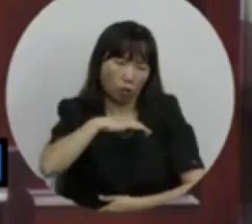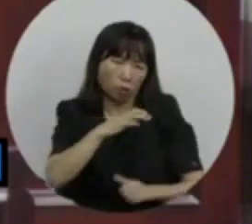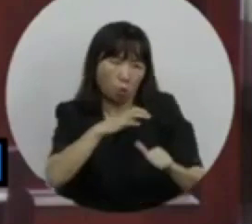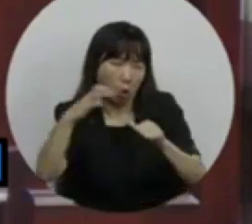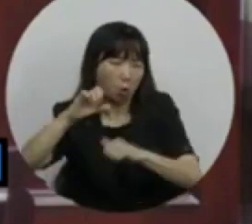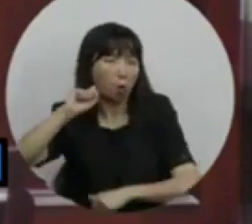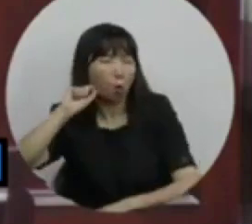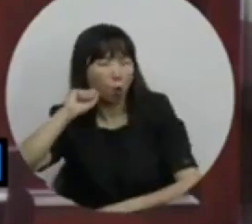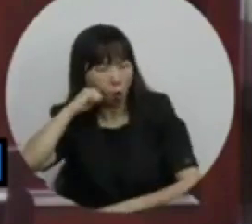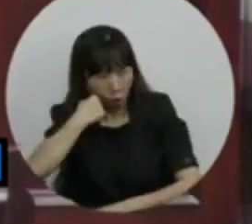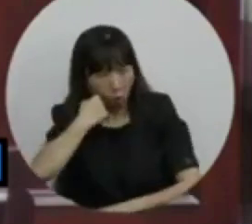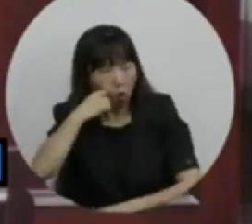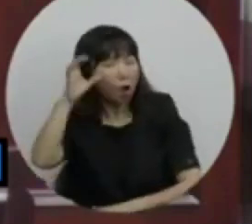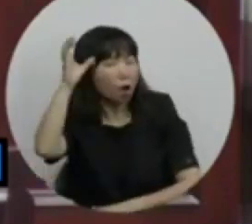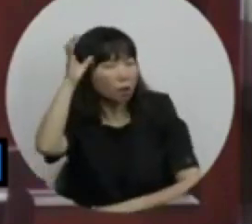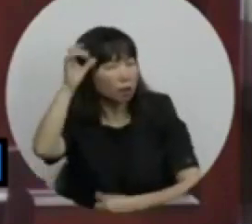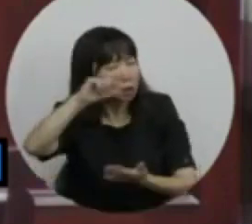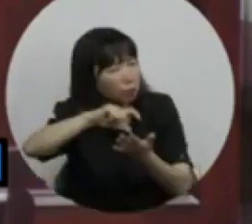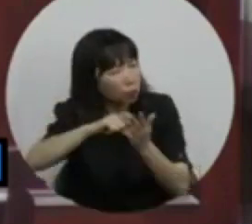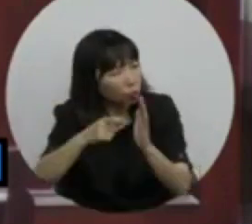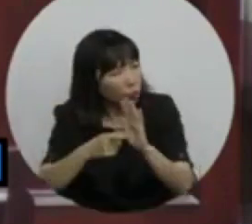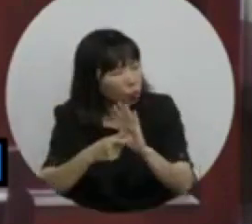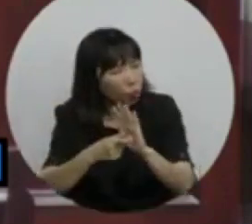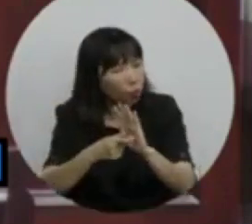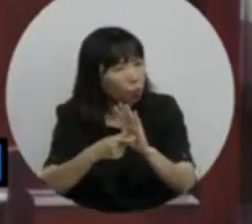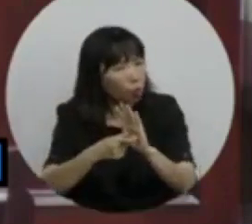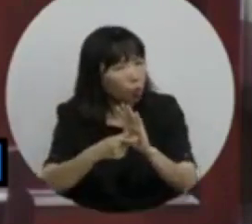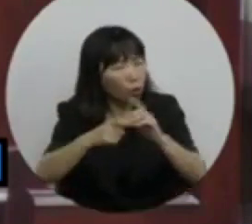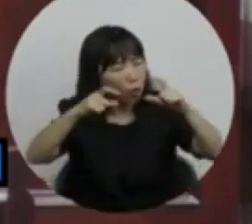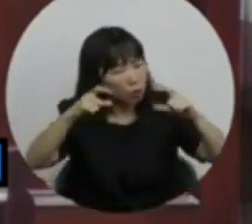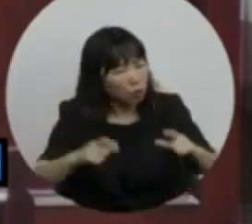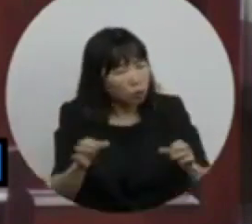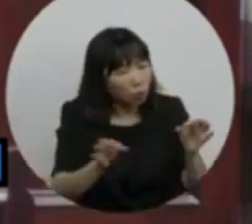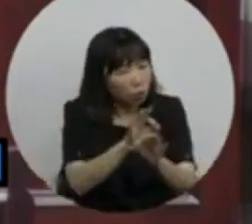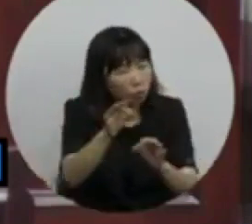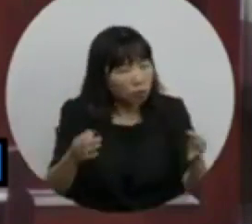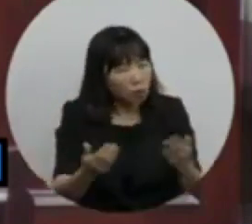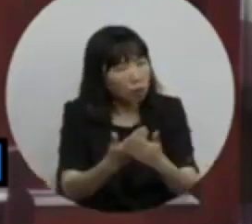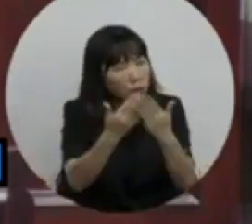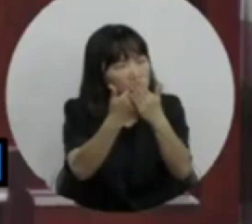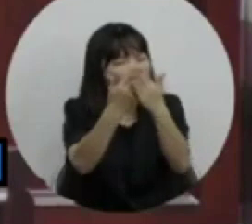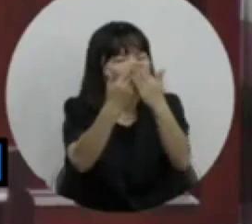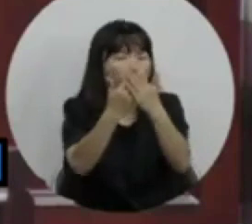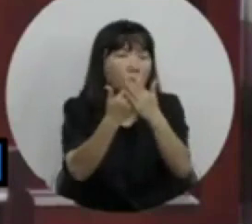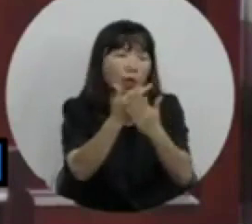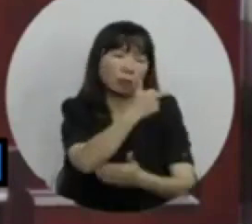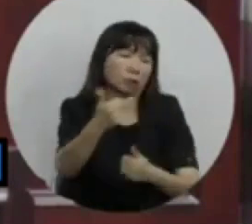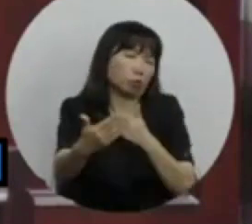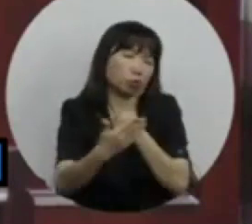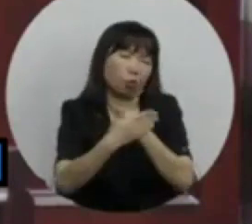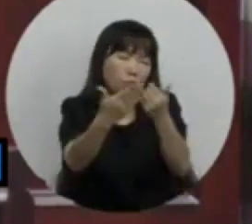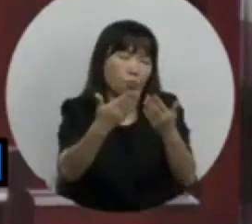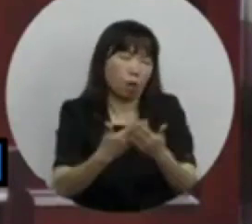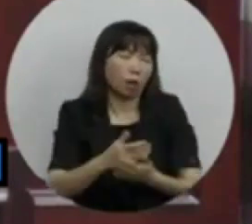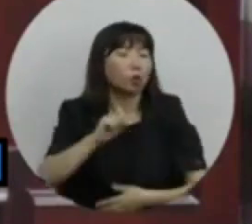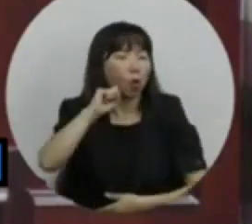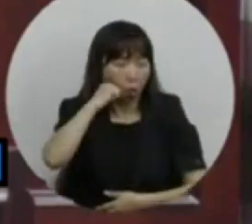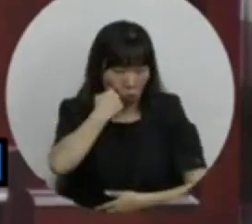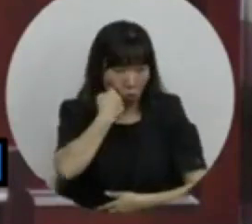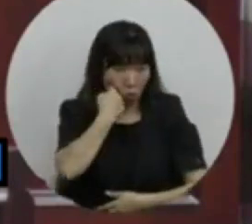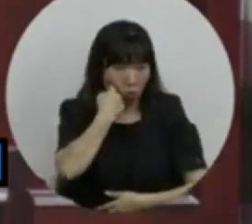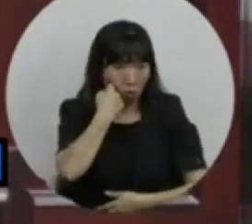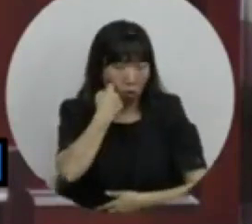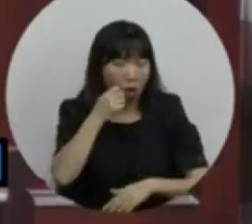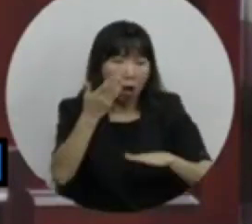못해 기대만큼 관광 산업이 지역 경제 활성화에 기여하지 못했습니다. 오랜 공사